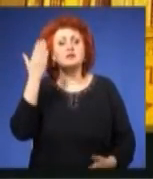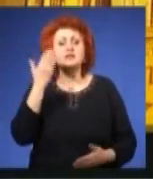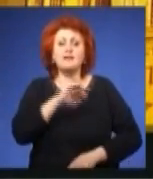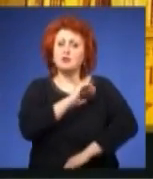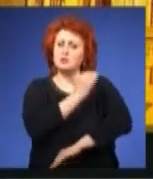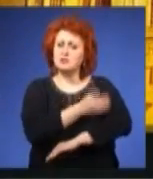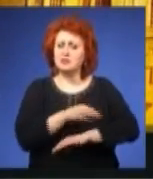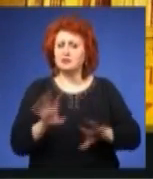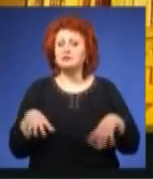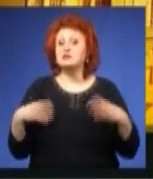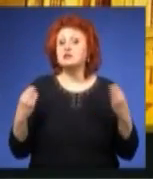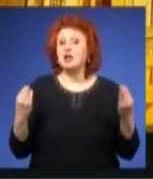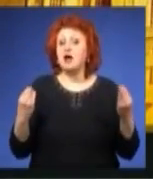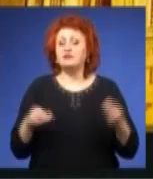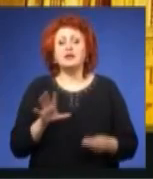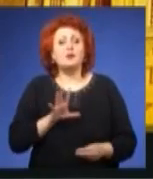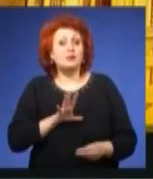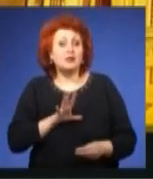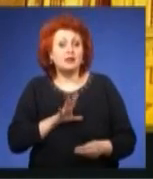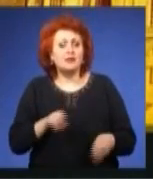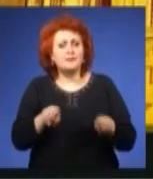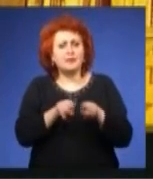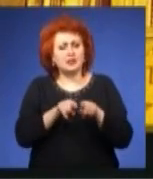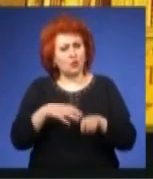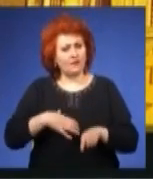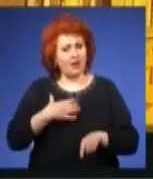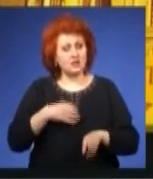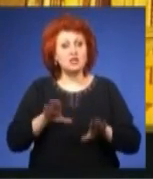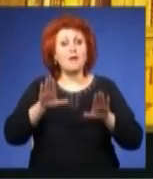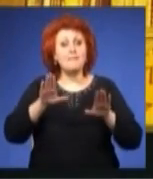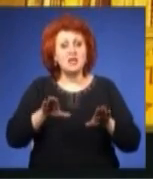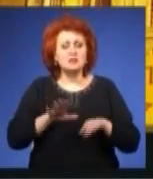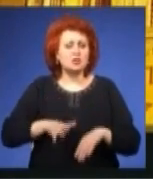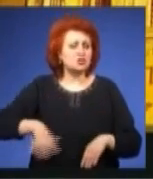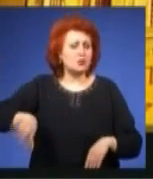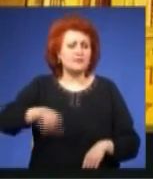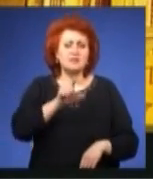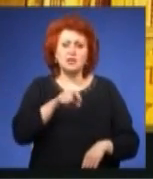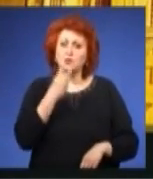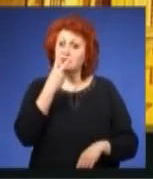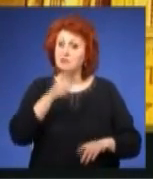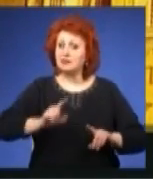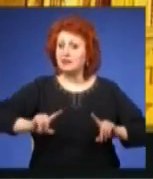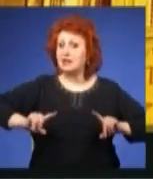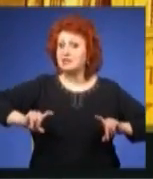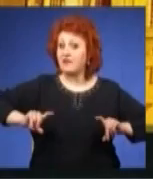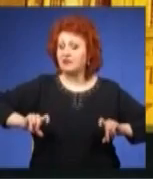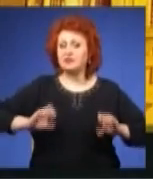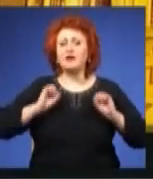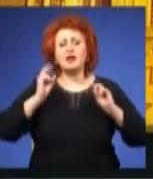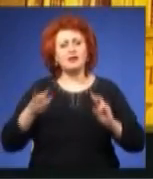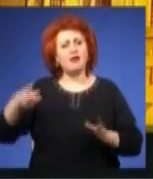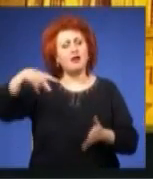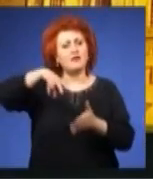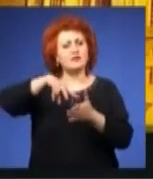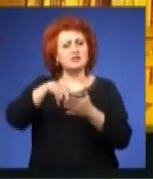их представлению силы и славы, они находились на таком важном месте, чтобы все люди с завистью смотрели на них, как